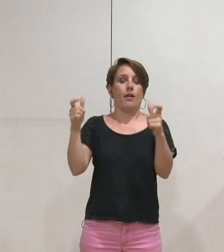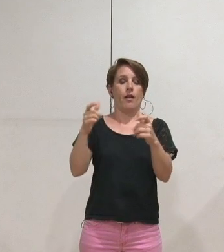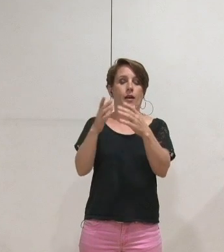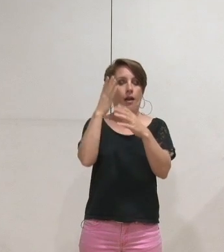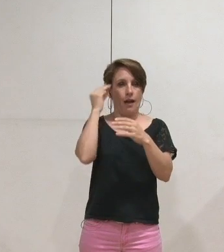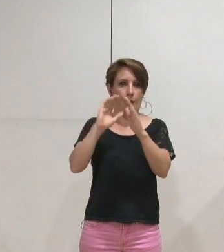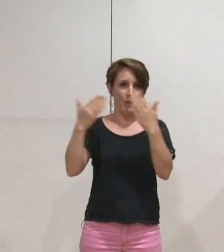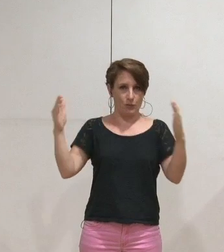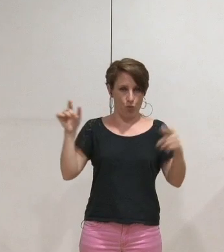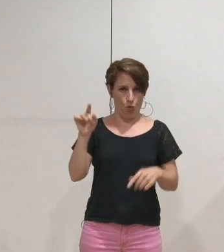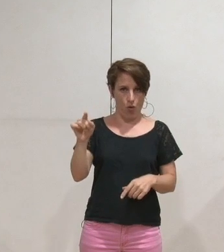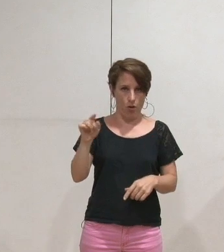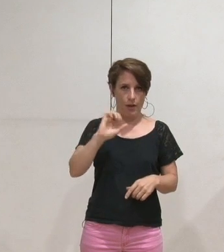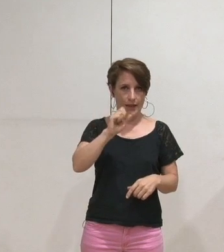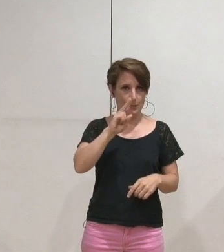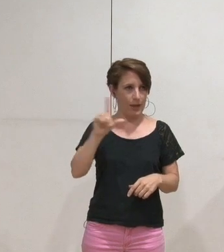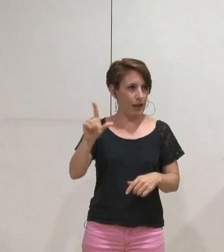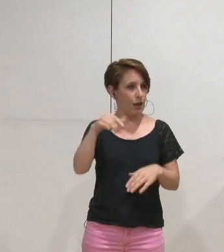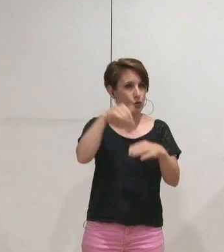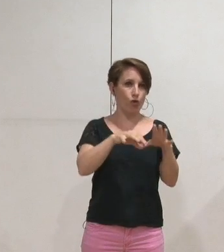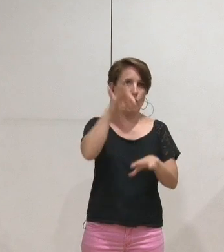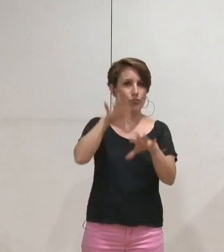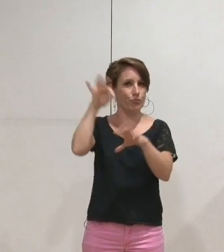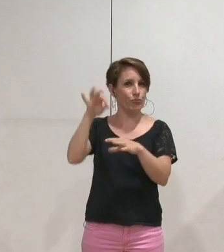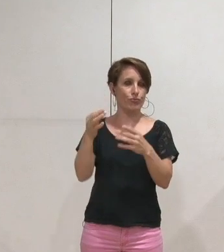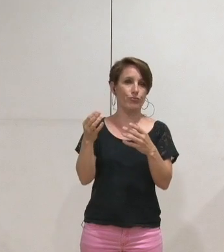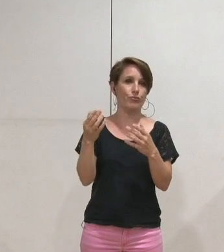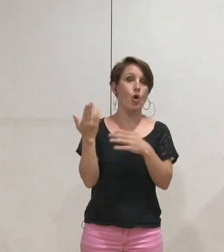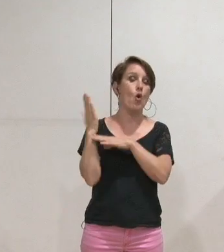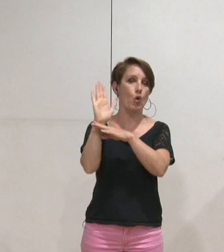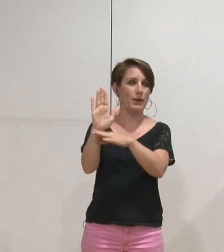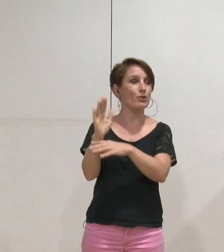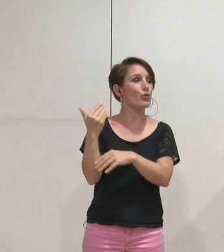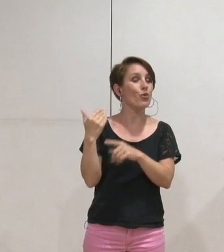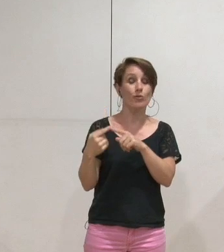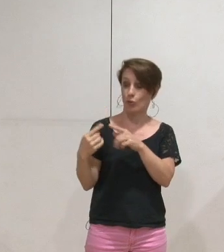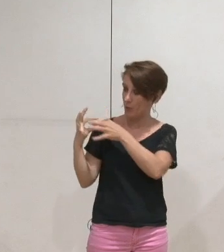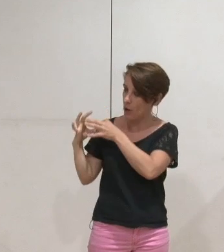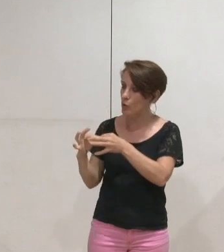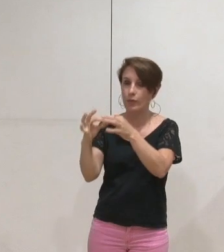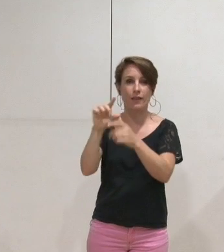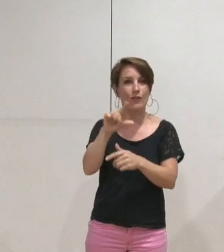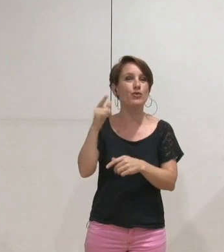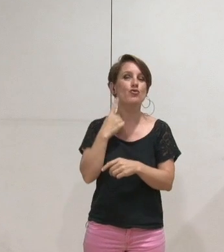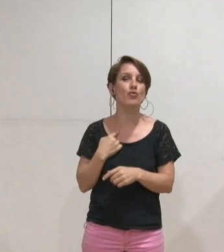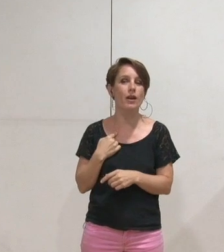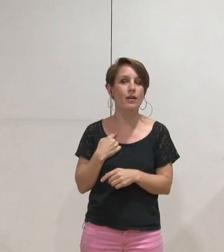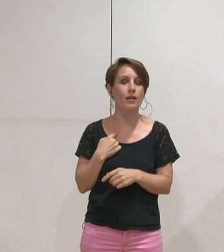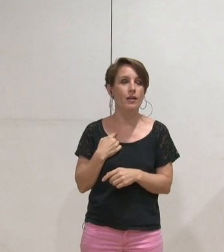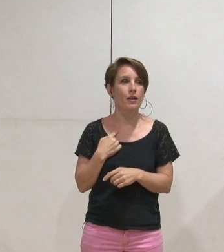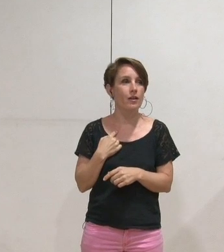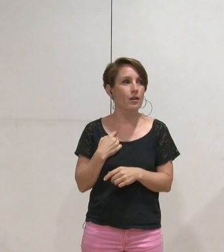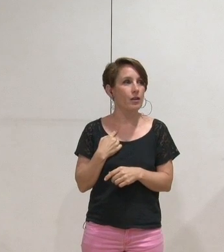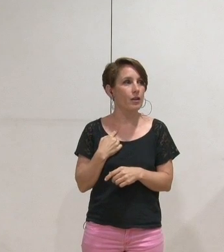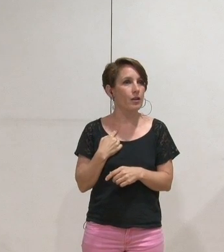désignation des représentants suite à la délibération du 22 juin et il y a